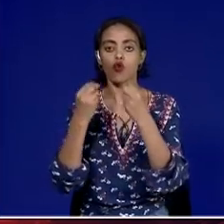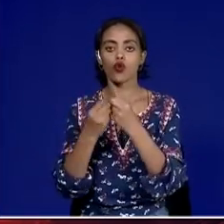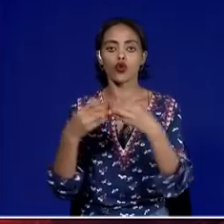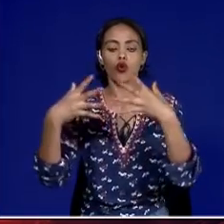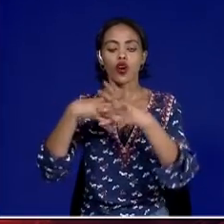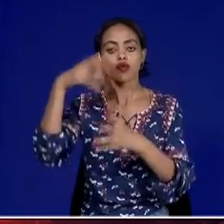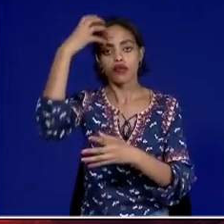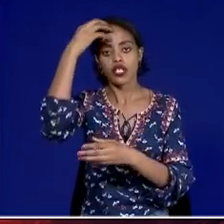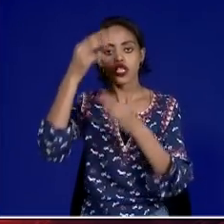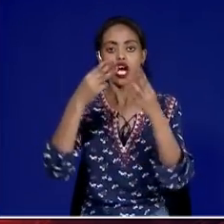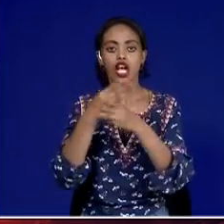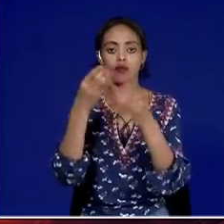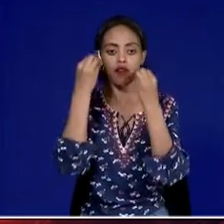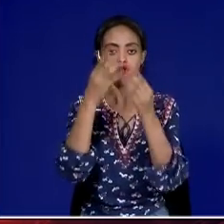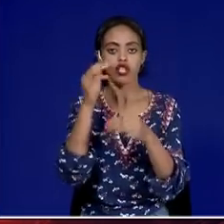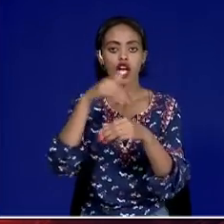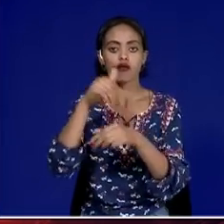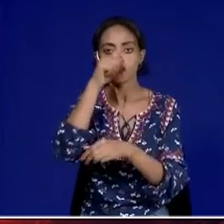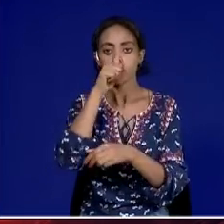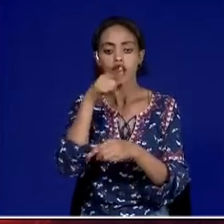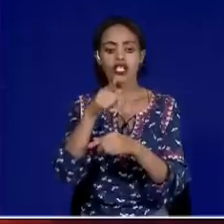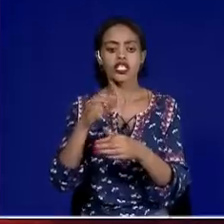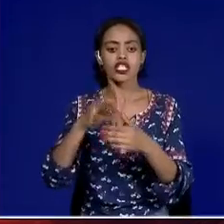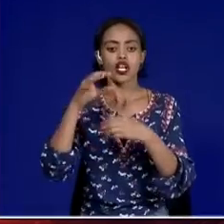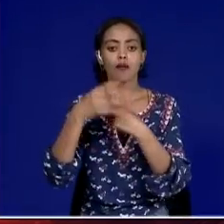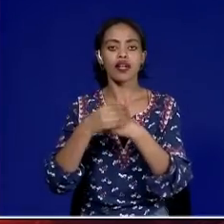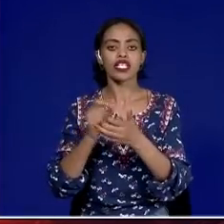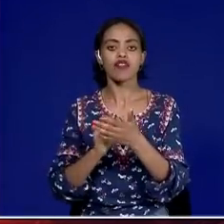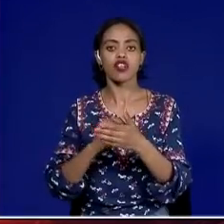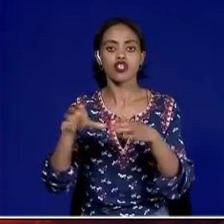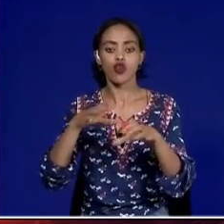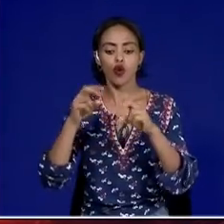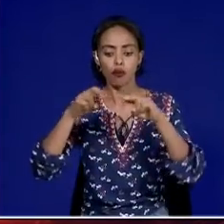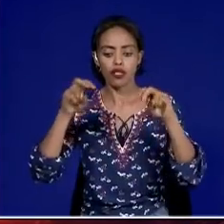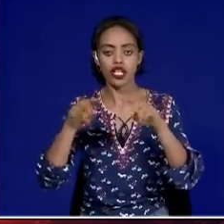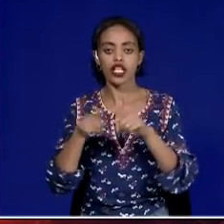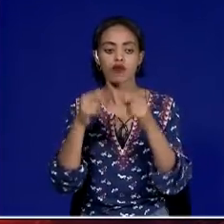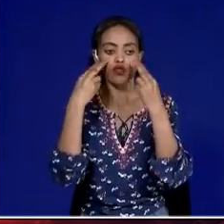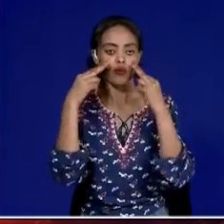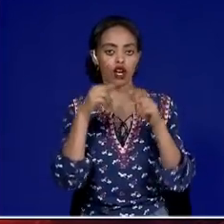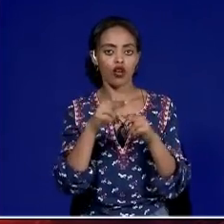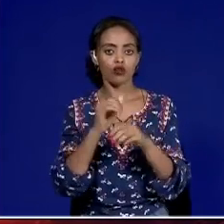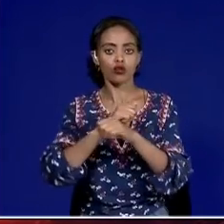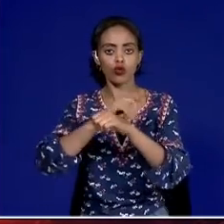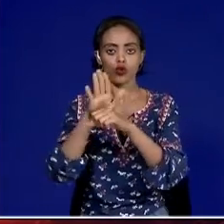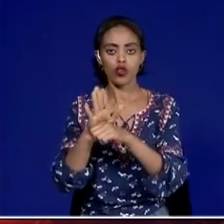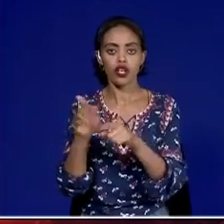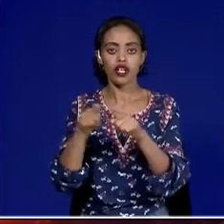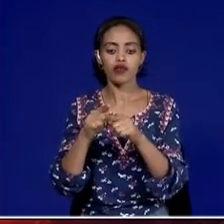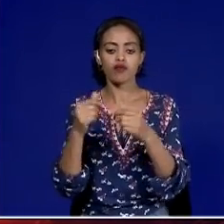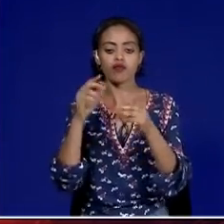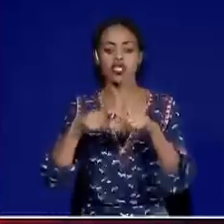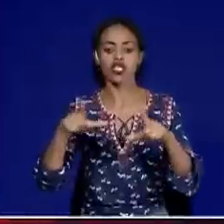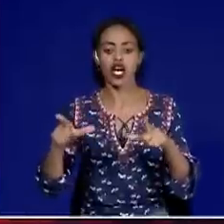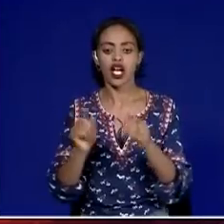ዓለም ኣፍሊጡ። እቲ ውድብ ኣብ ኢትዮጵያ ኣብ ዝርከብ ቤት ፅሕፈቱ ኣቢሉ ዘካየዱ መፅናዕቲ ከም ዘመላክቶ ተለባዒ ለበዳ ቫይረስ ኮሮና